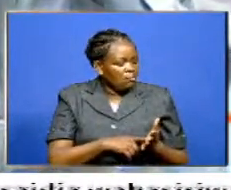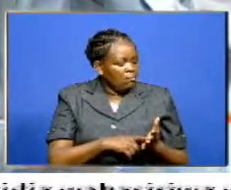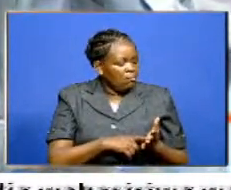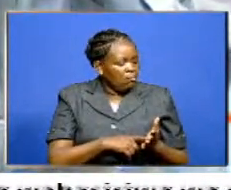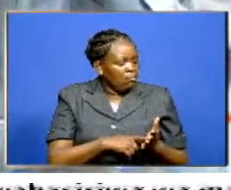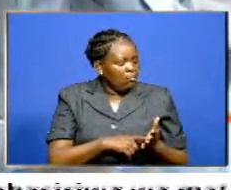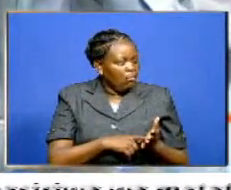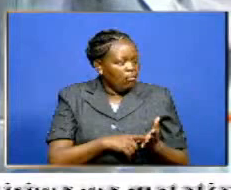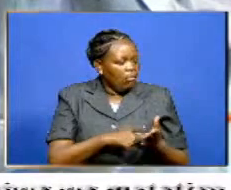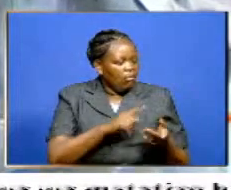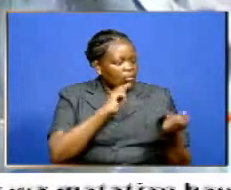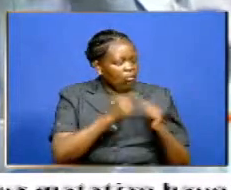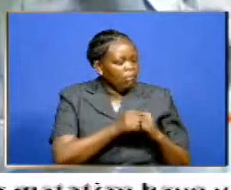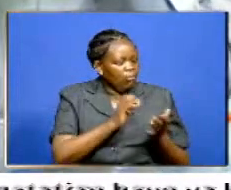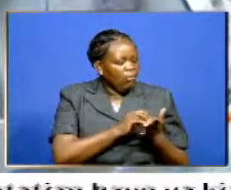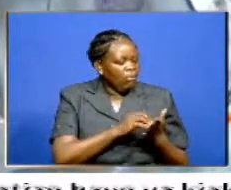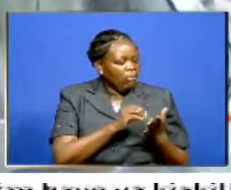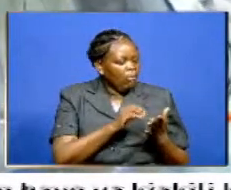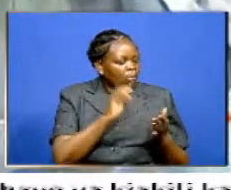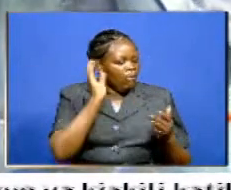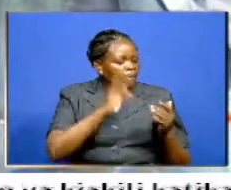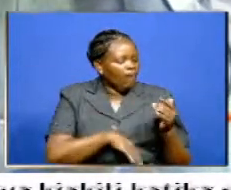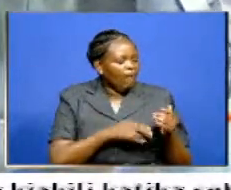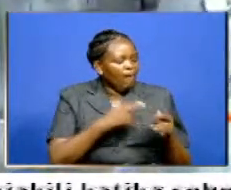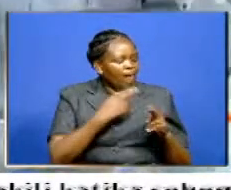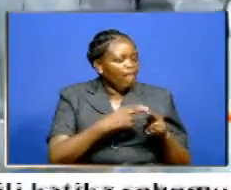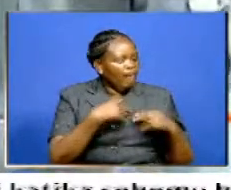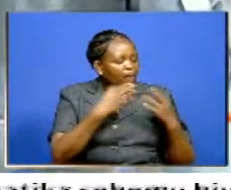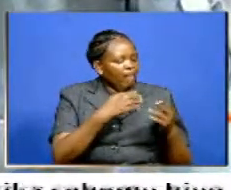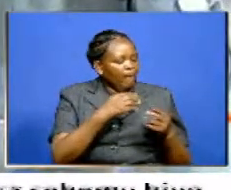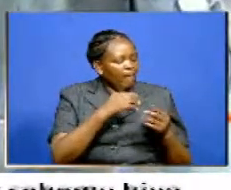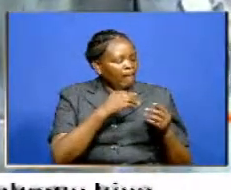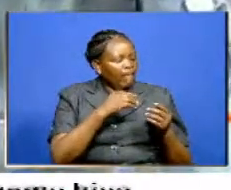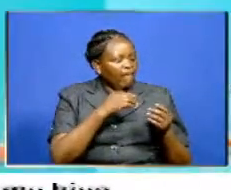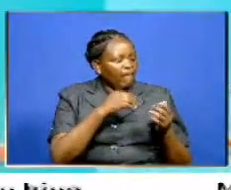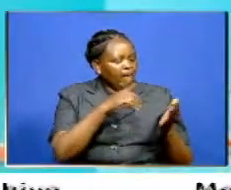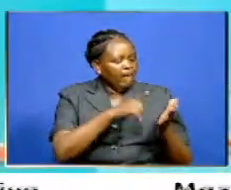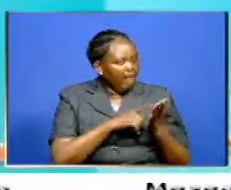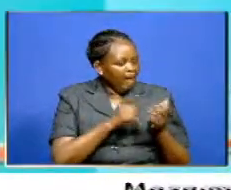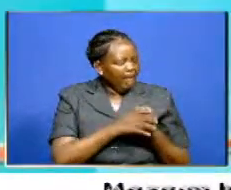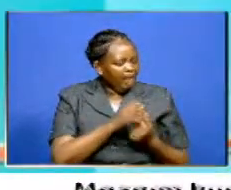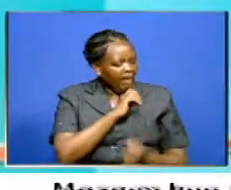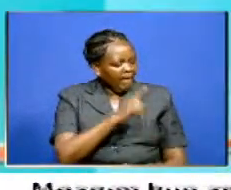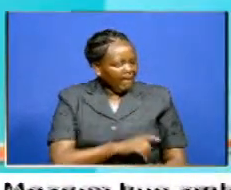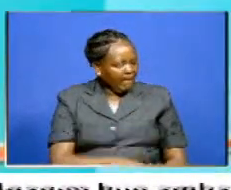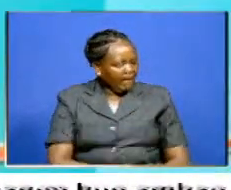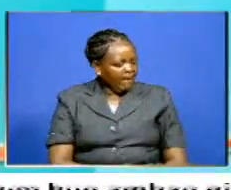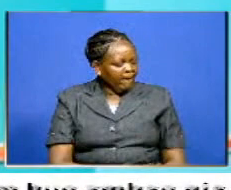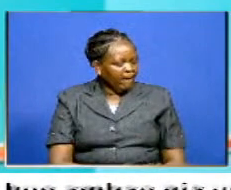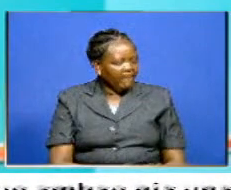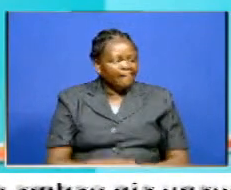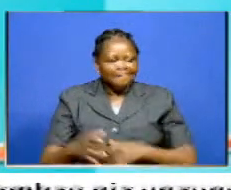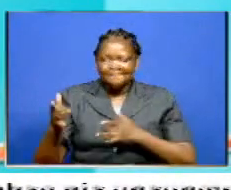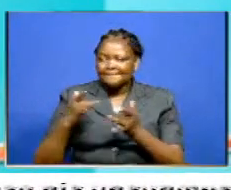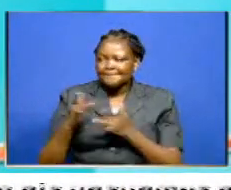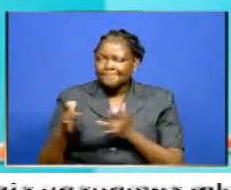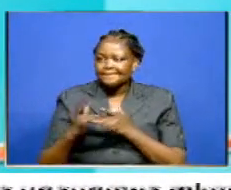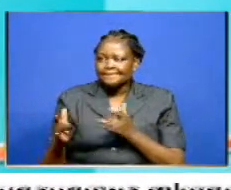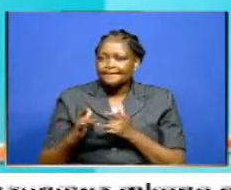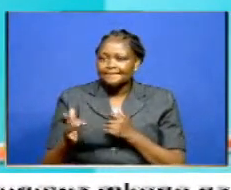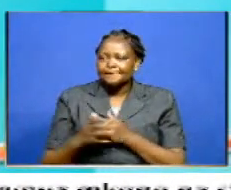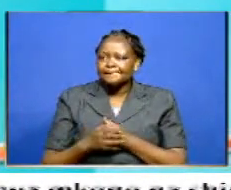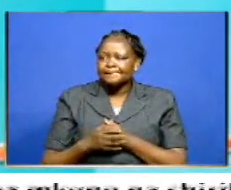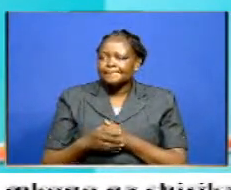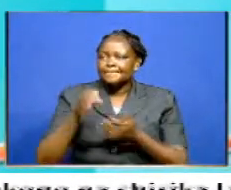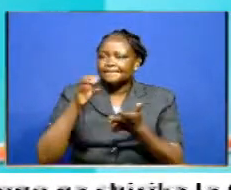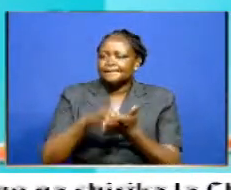ya mkopo? Una utatazama jinsi ya ama hali ya uchumi ilivyo katika nchi yetu,